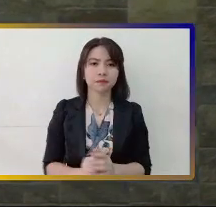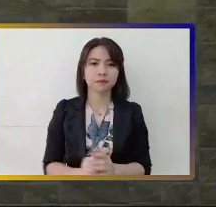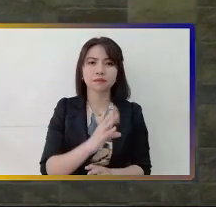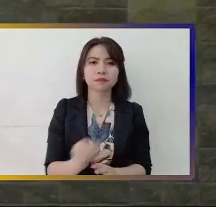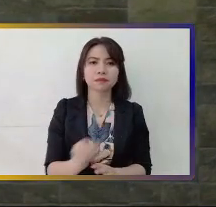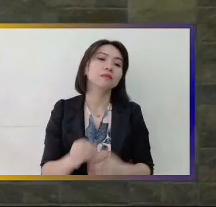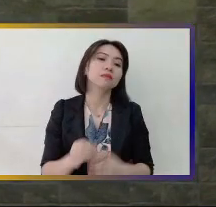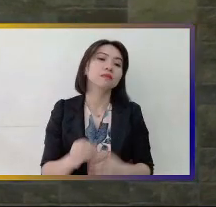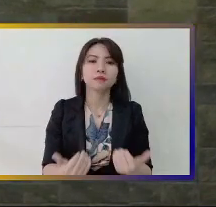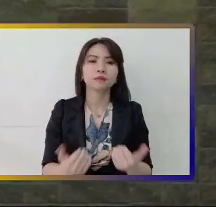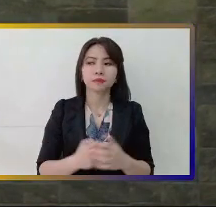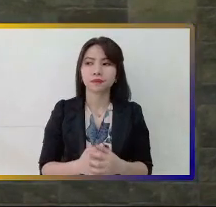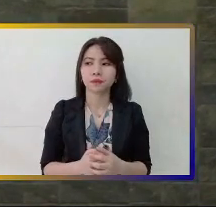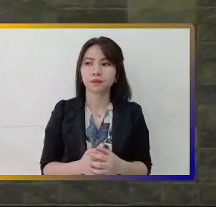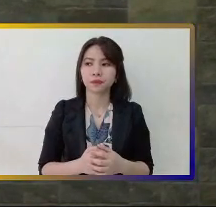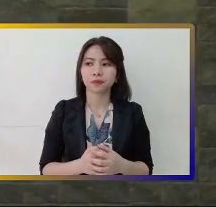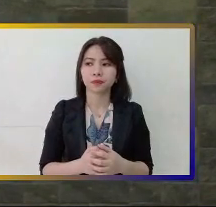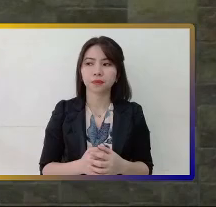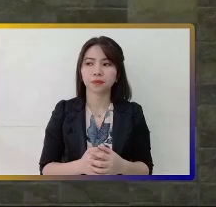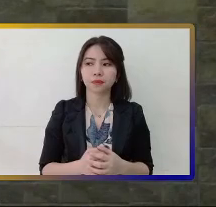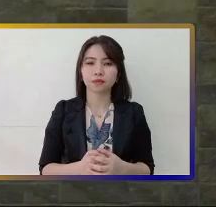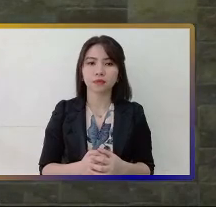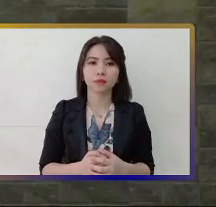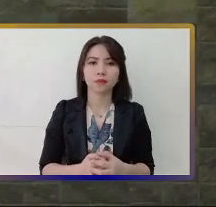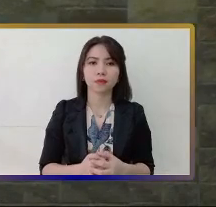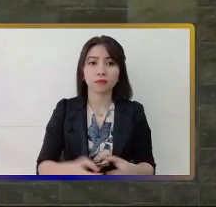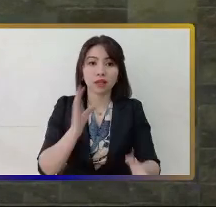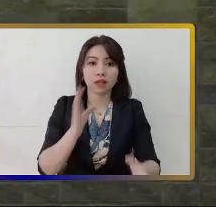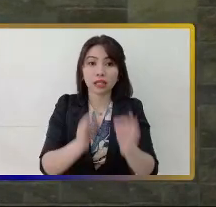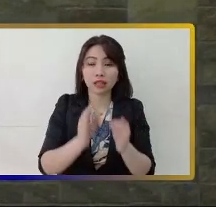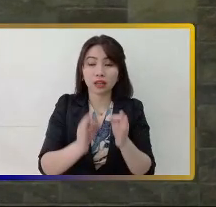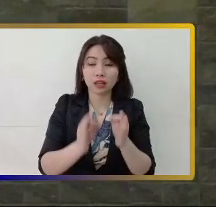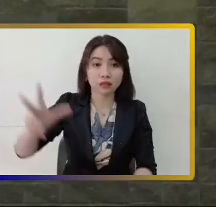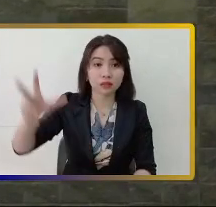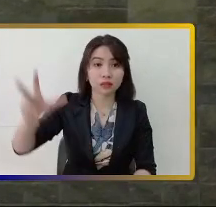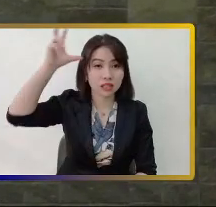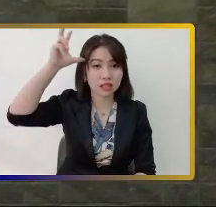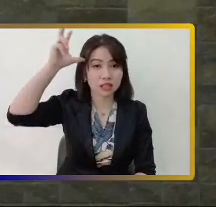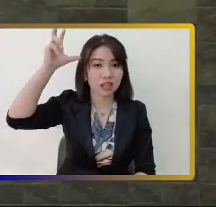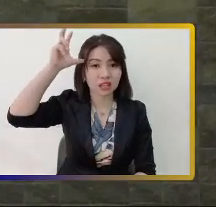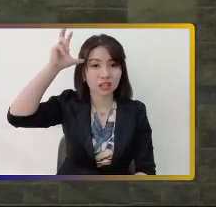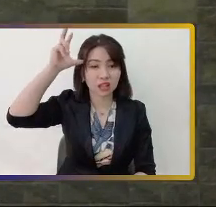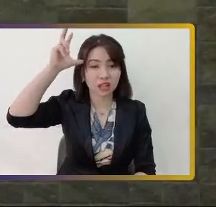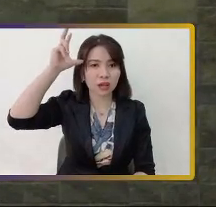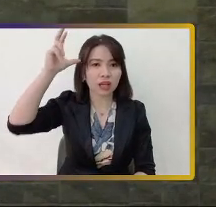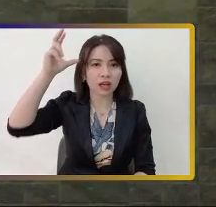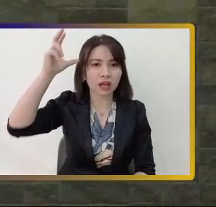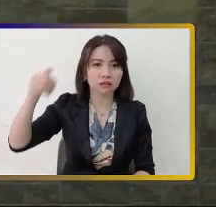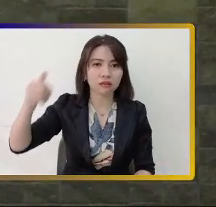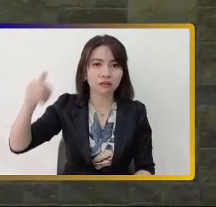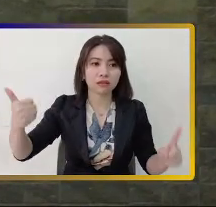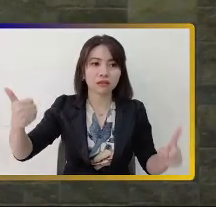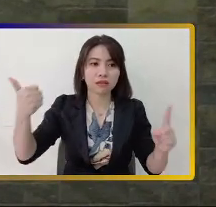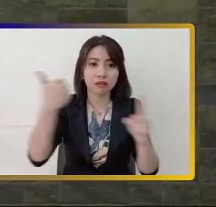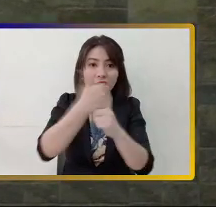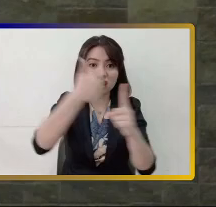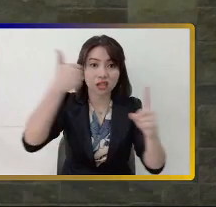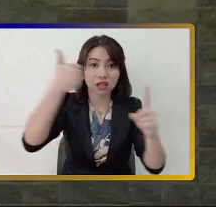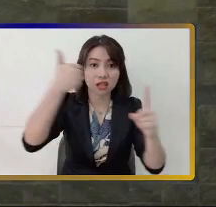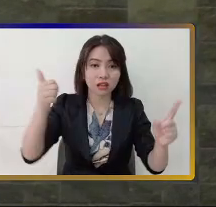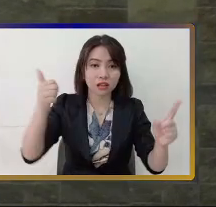this. Kapag ka ang diablo ay inatake ang isang Kristiyano